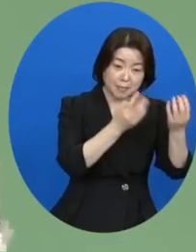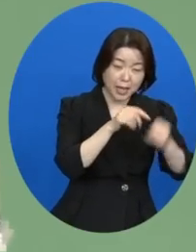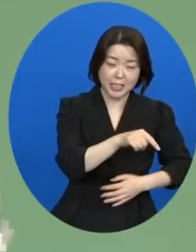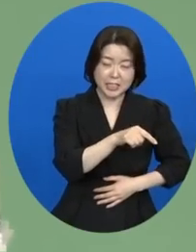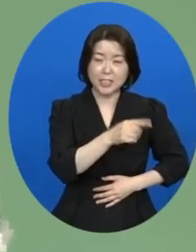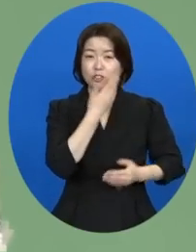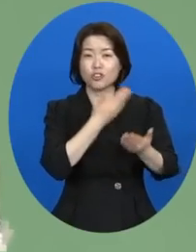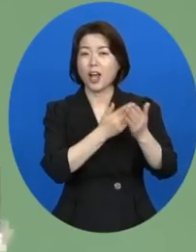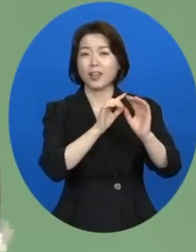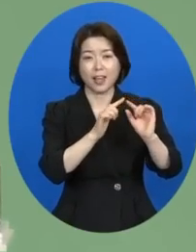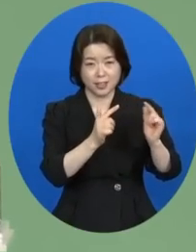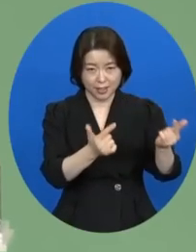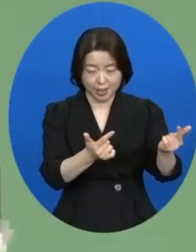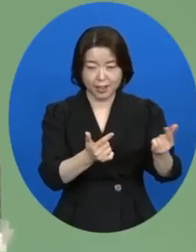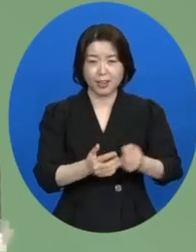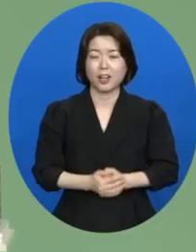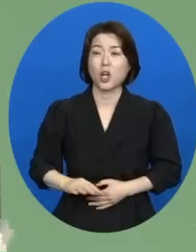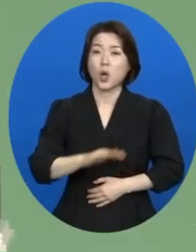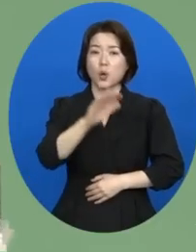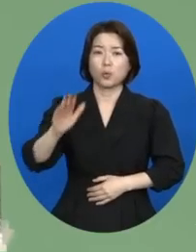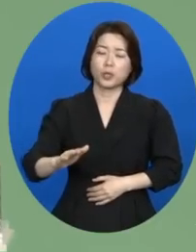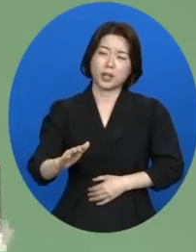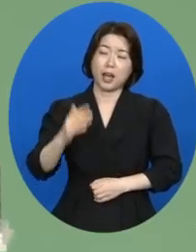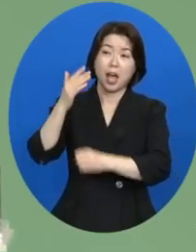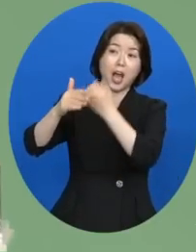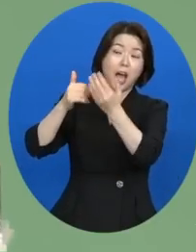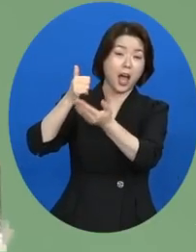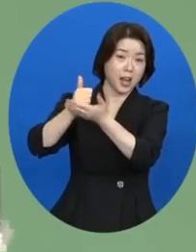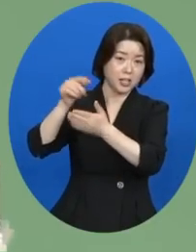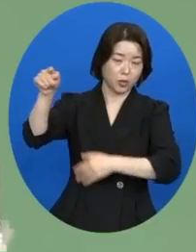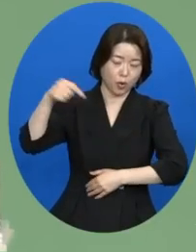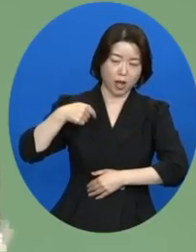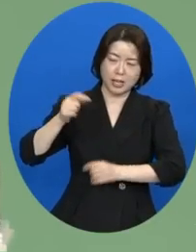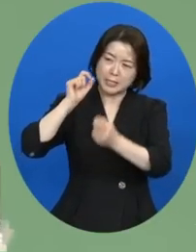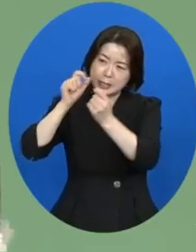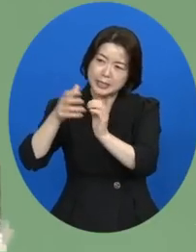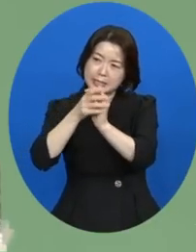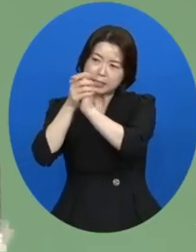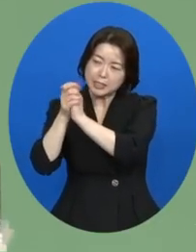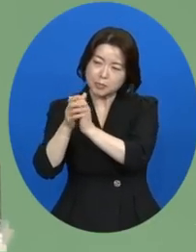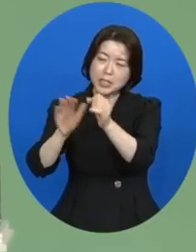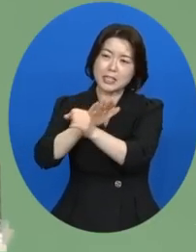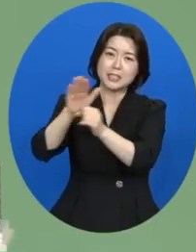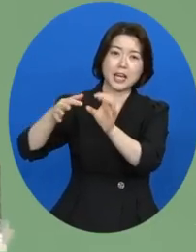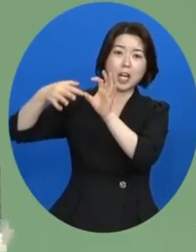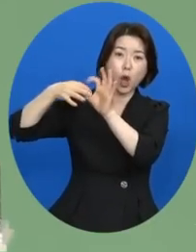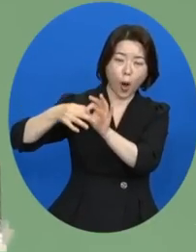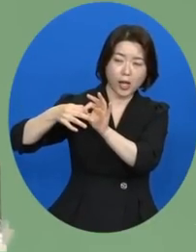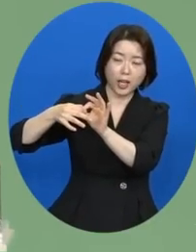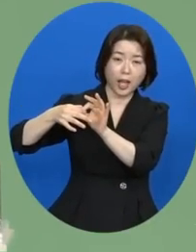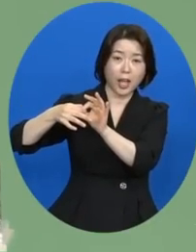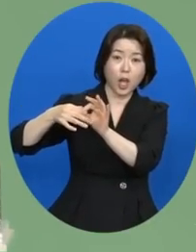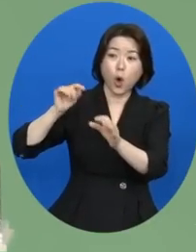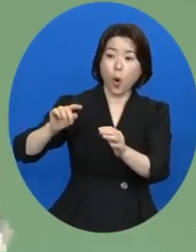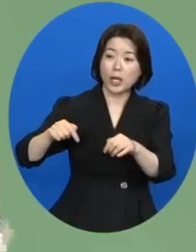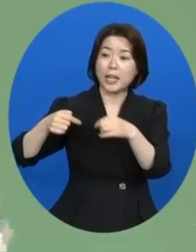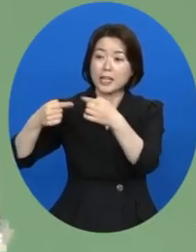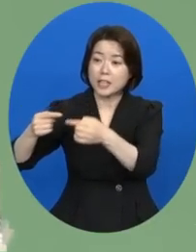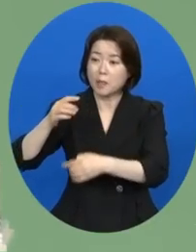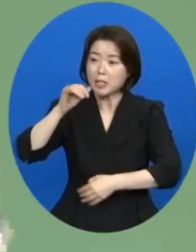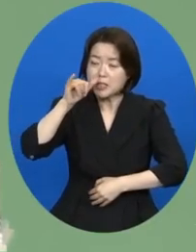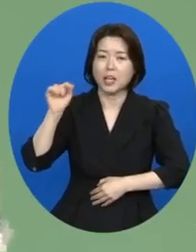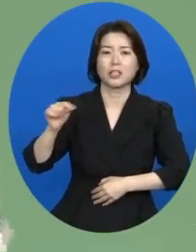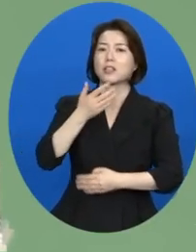아니라 우리가 얼마나 하느님과 진밀한 사랑의 관계 가운데 있느냐는